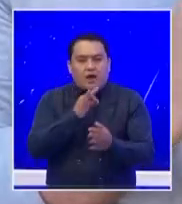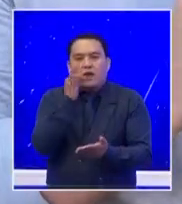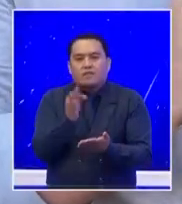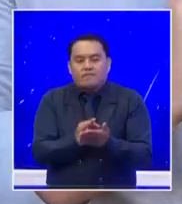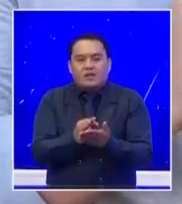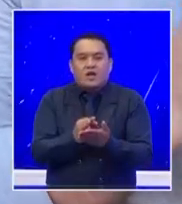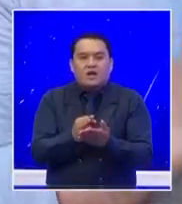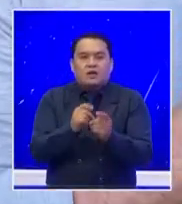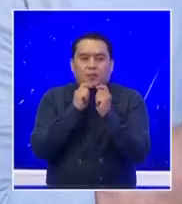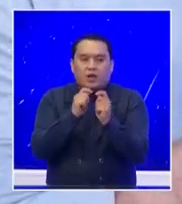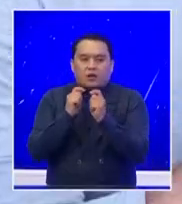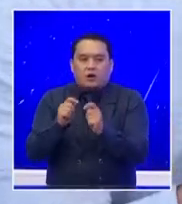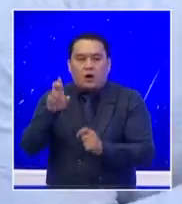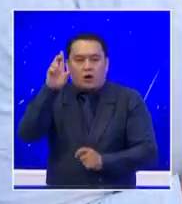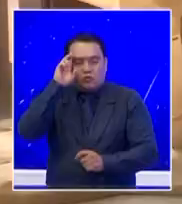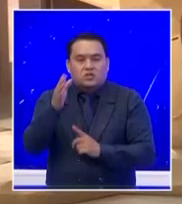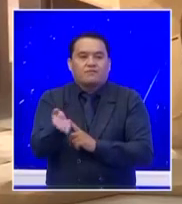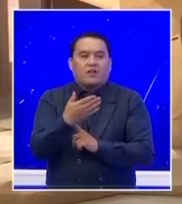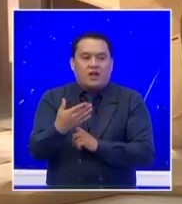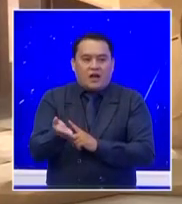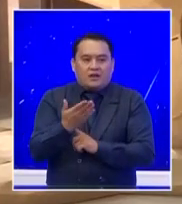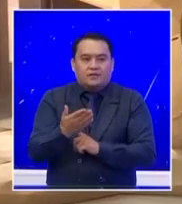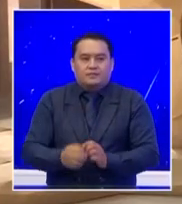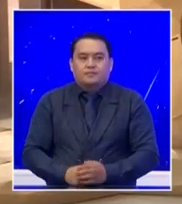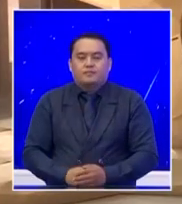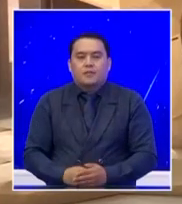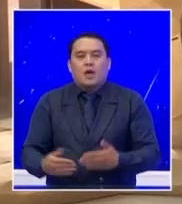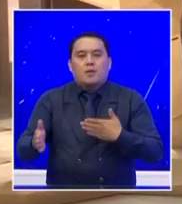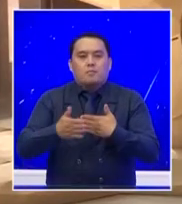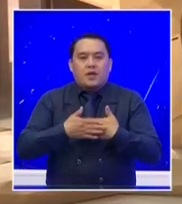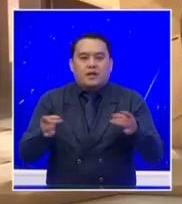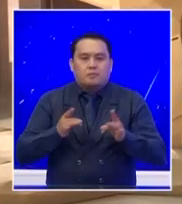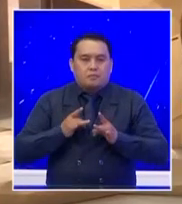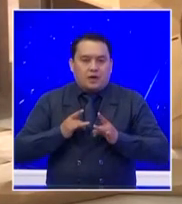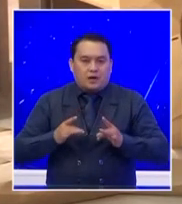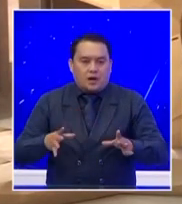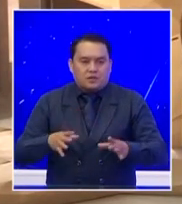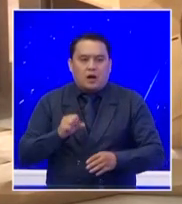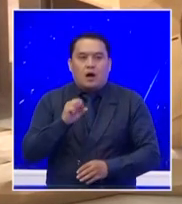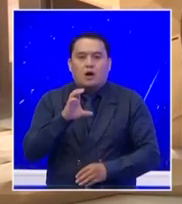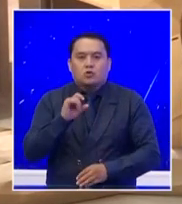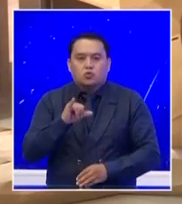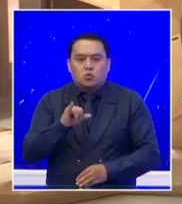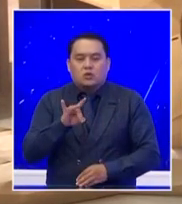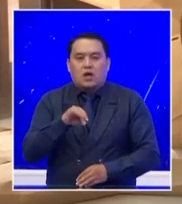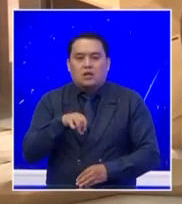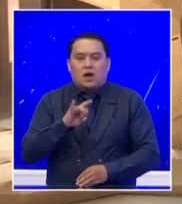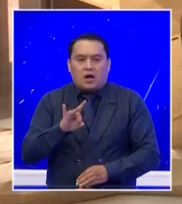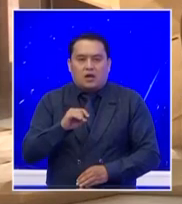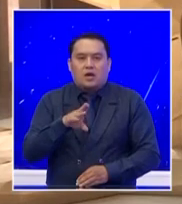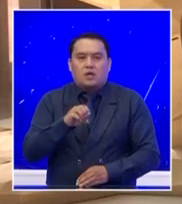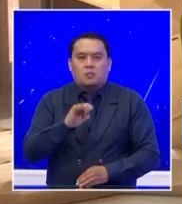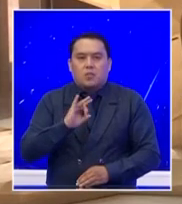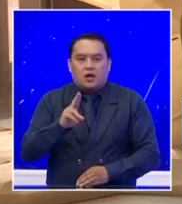вручали миниатюрные экземпляры государственного флага. В преддверии знаменательного праздника в Ахсусском, Карасайском, Талгарском,